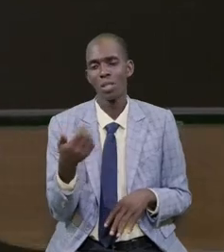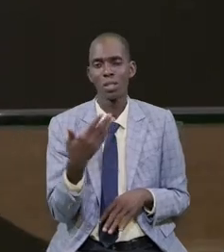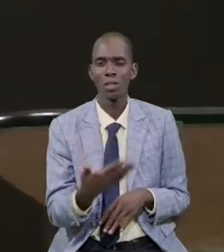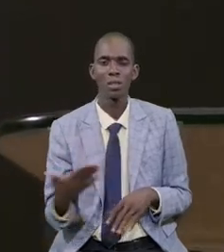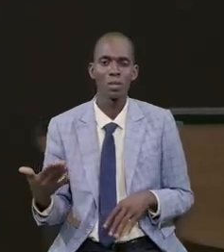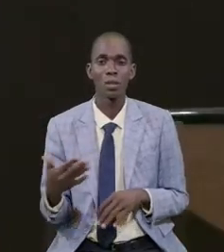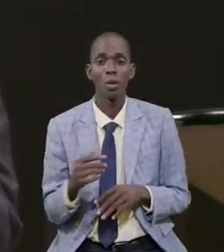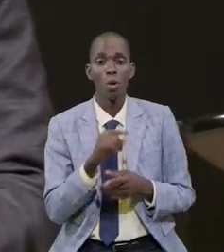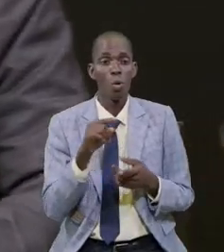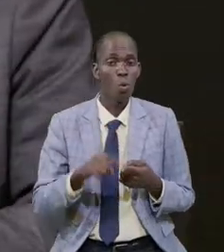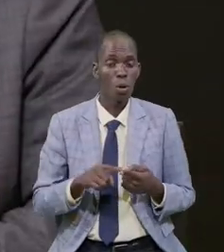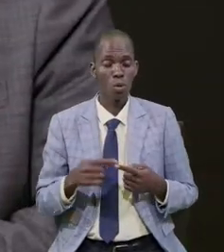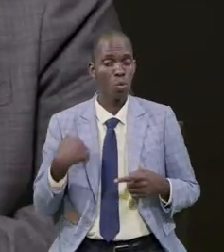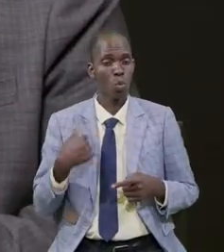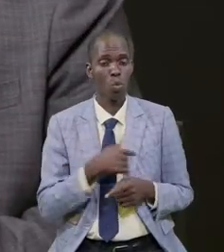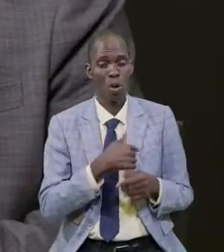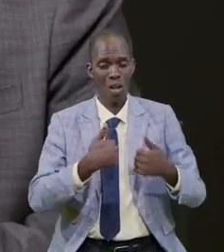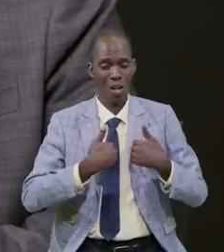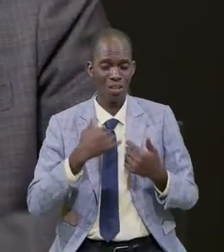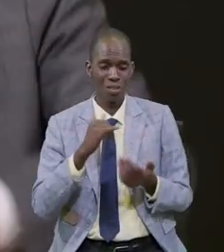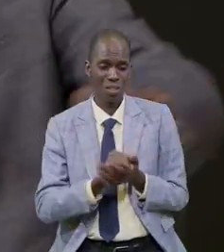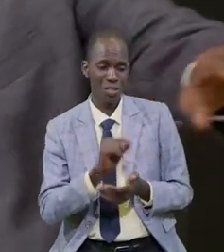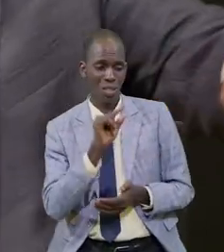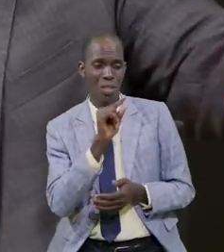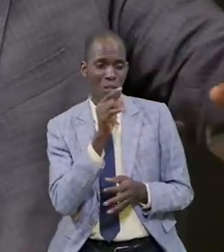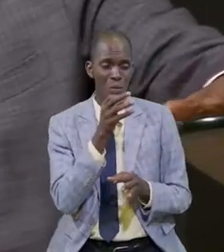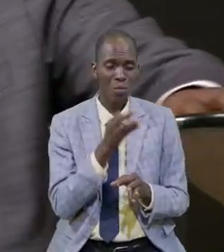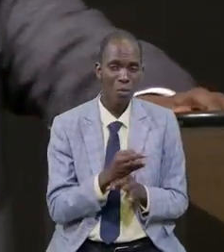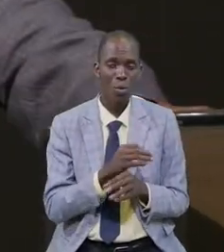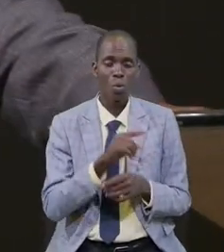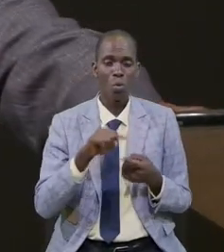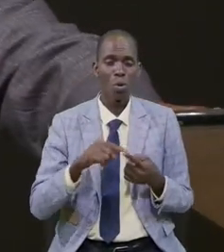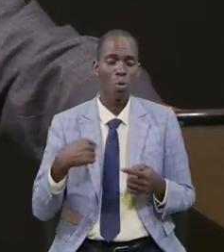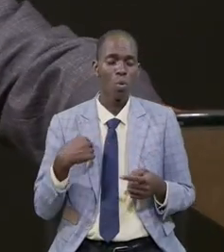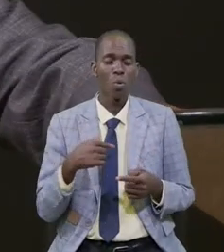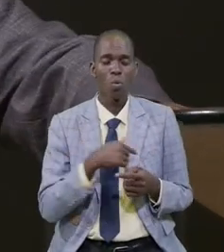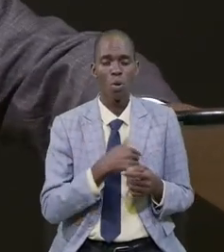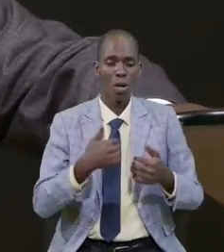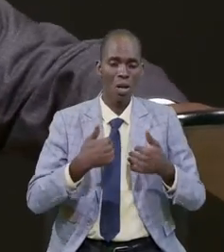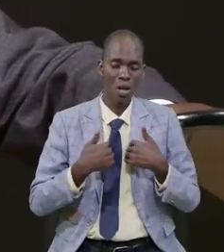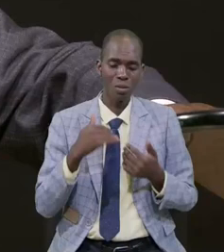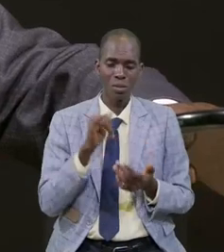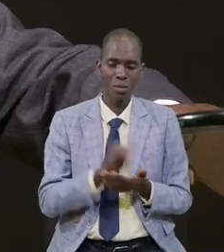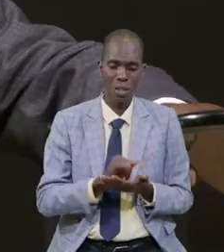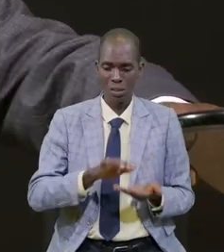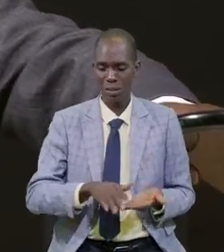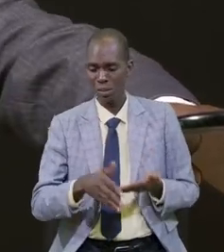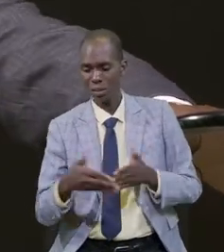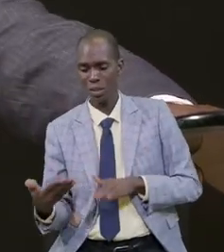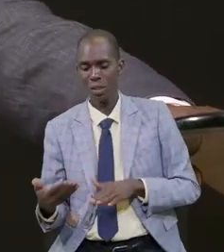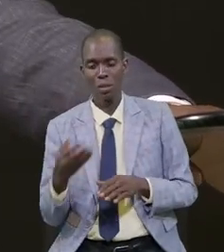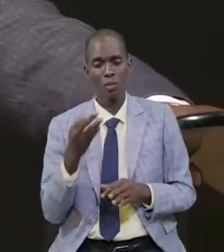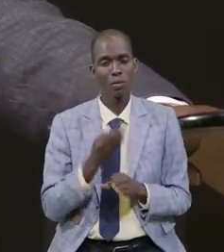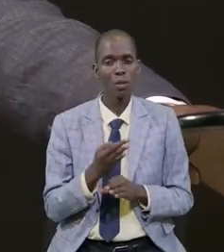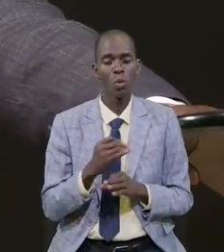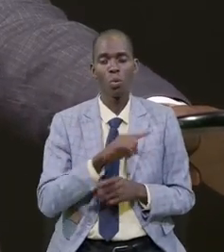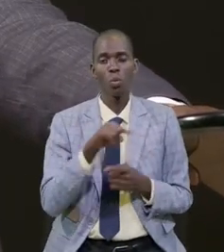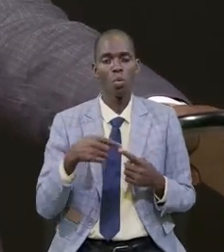petite foi, lorsqu'on a cette foi mourante, lorsqu'on a cette foi